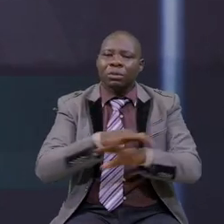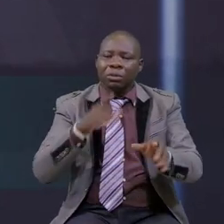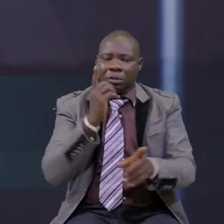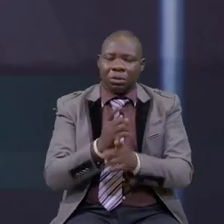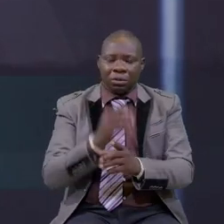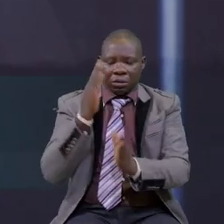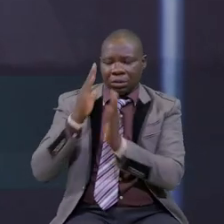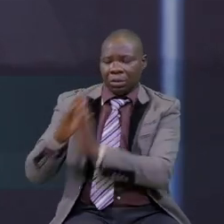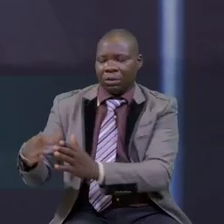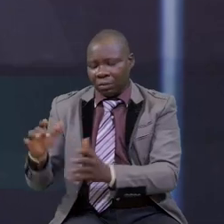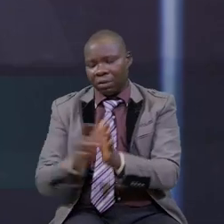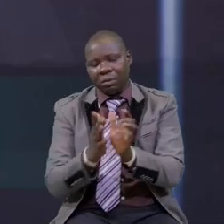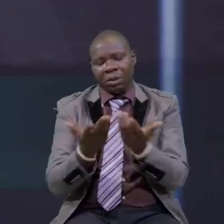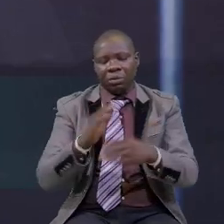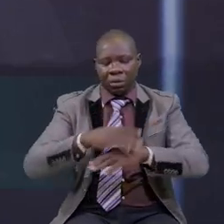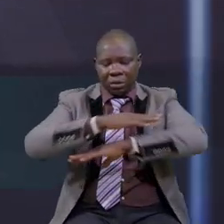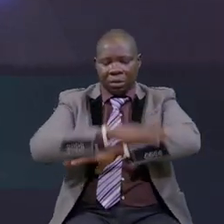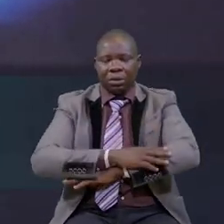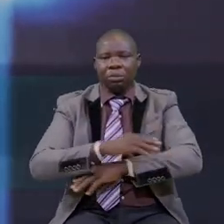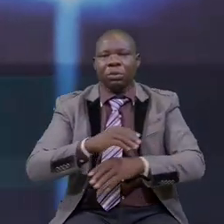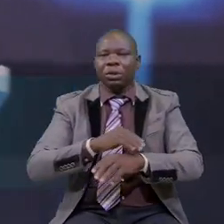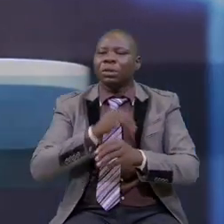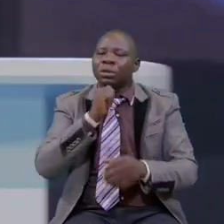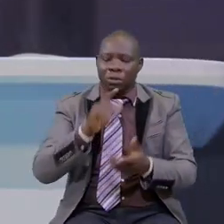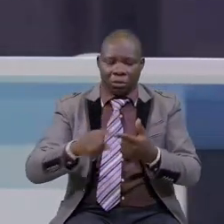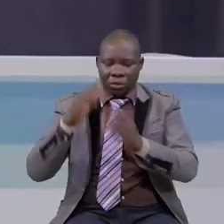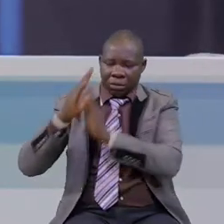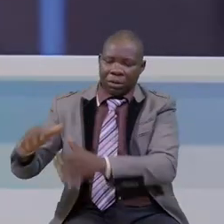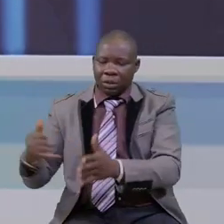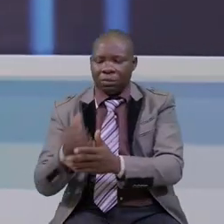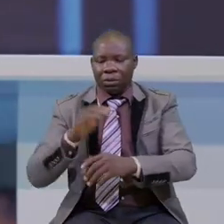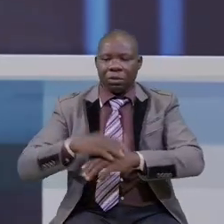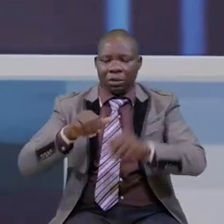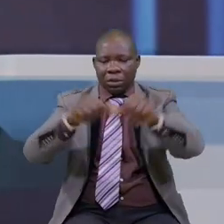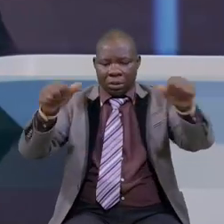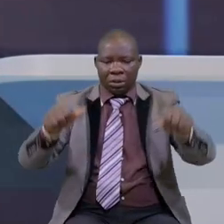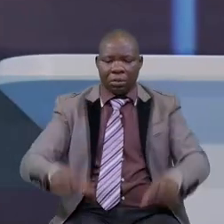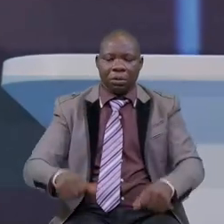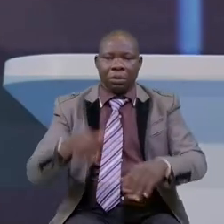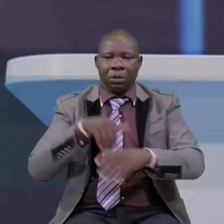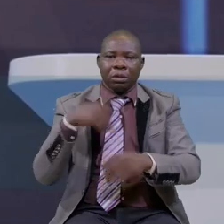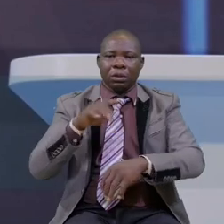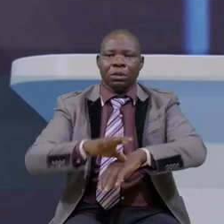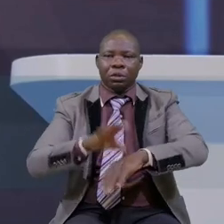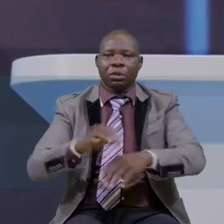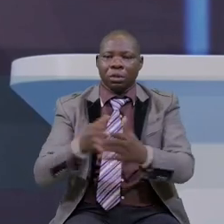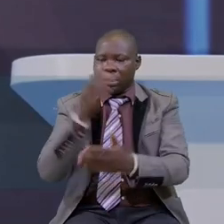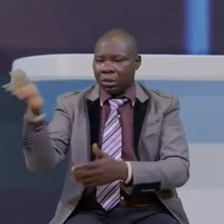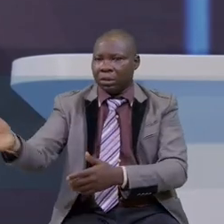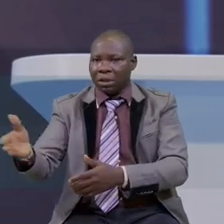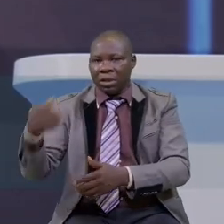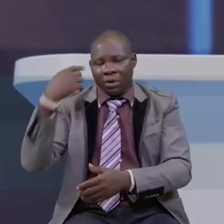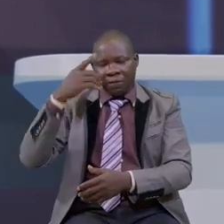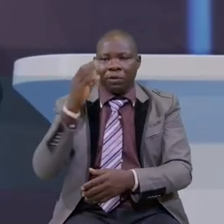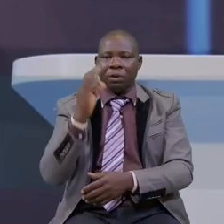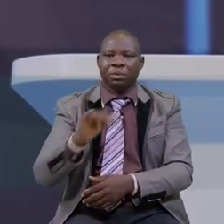La Bible a été écrite pour nous. Ce n'est pas pour que nous laissions la Bible sur le podium. Or, tout ce qui a été écrit d'avance